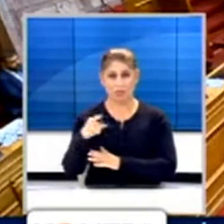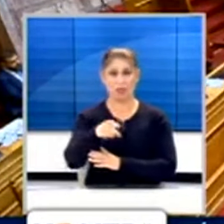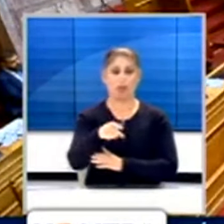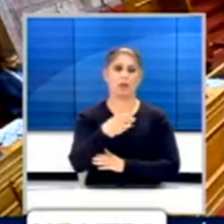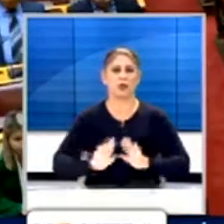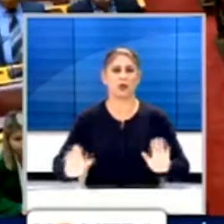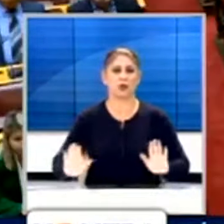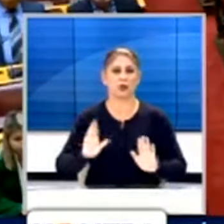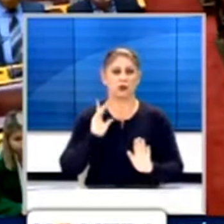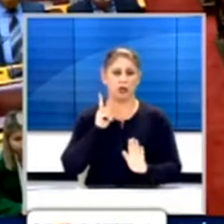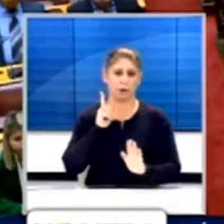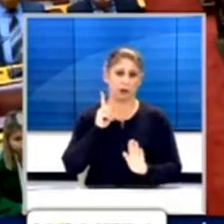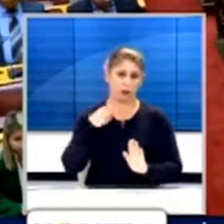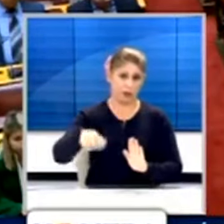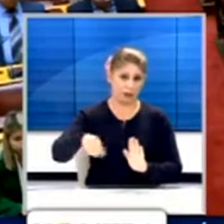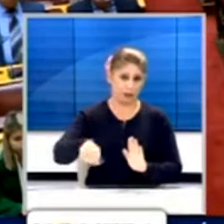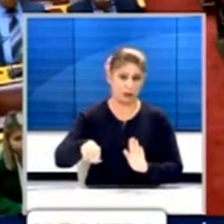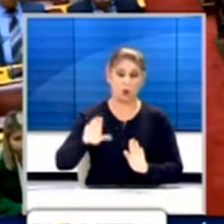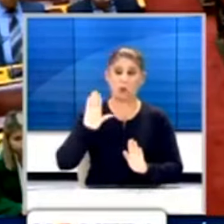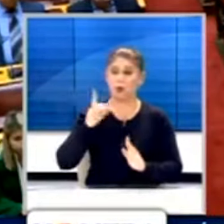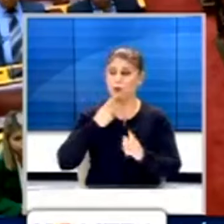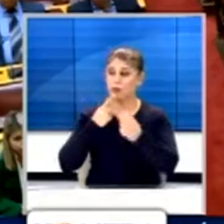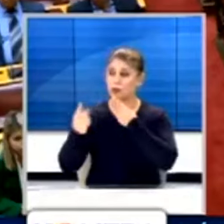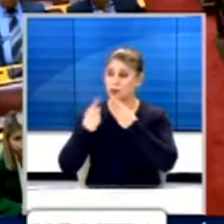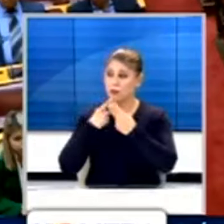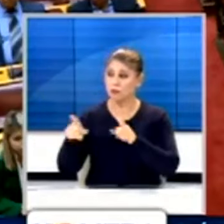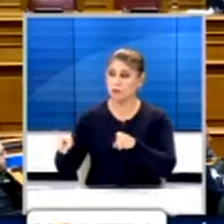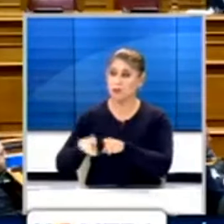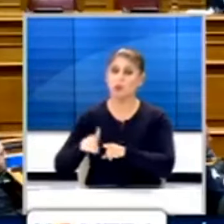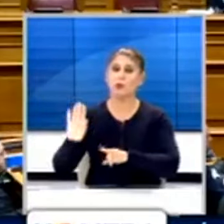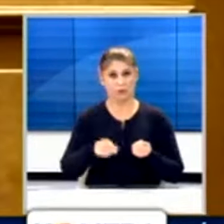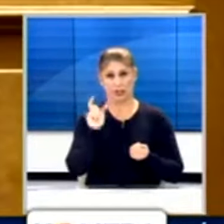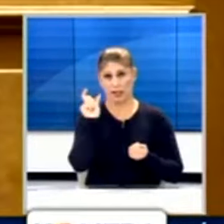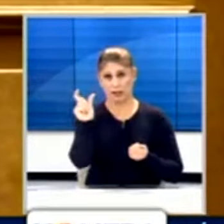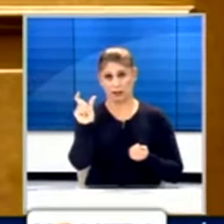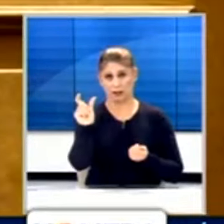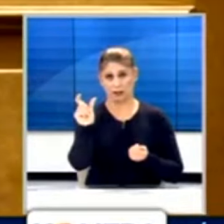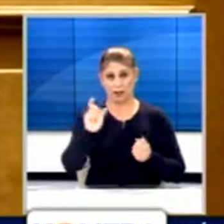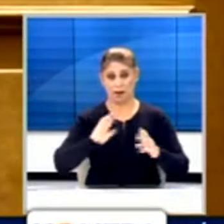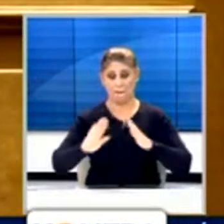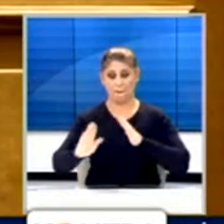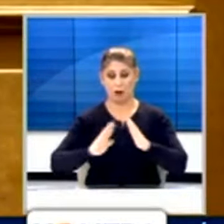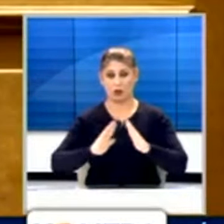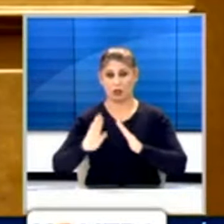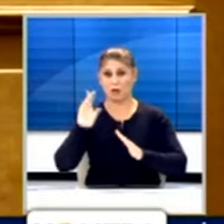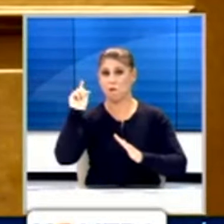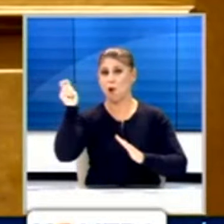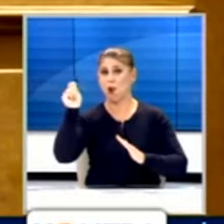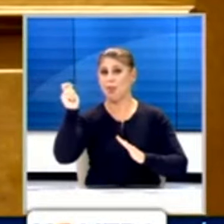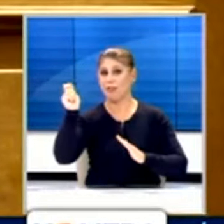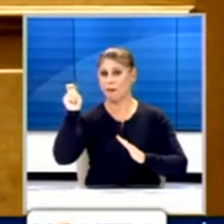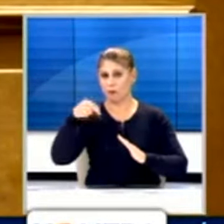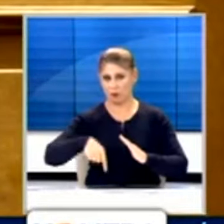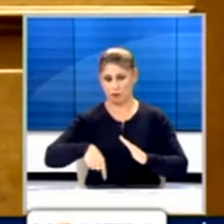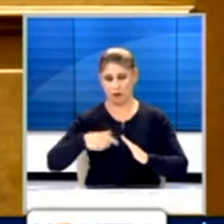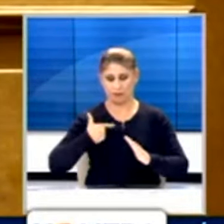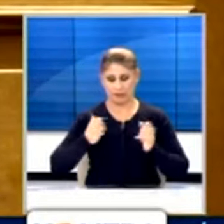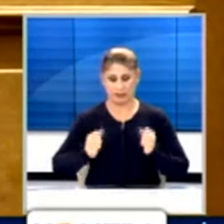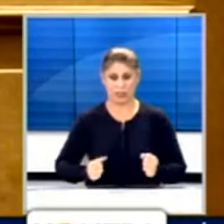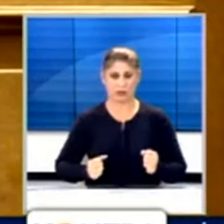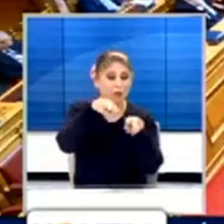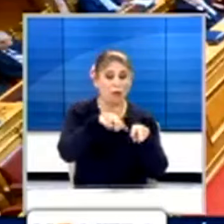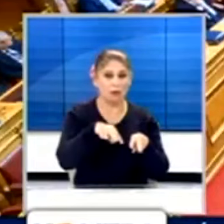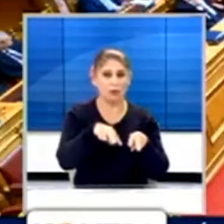το ελληνικό δικαστήριο. Ούτε θα συνομιλήσω μαζί του, ούτε θα χαριετιστώ μαζί του. Προστατεύω το πολίτευμα με αυτή μου τη